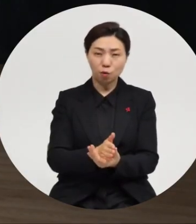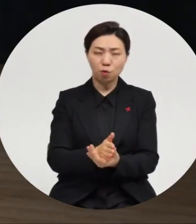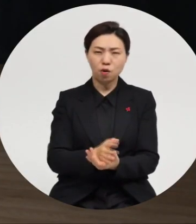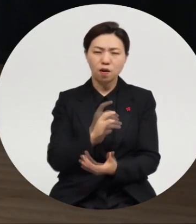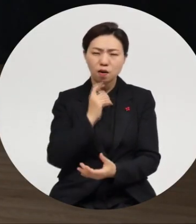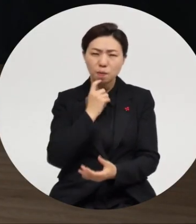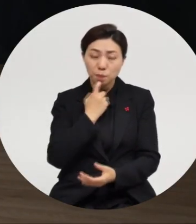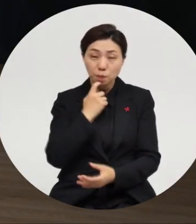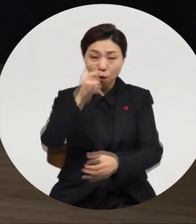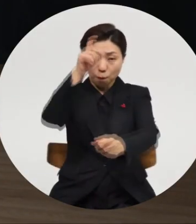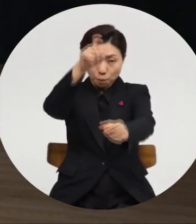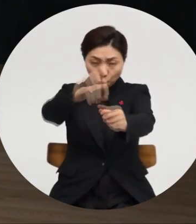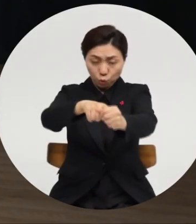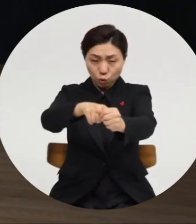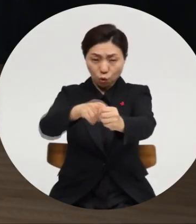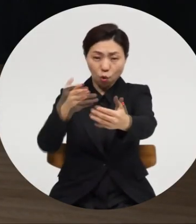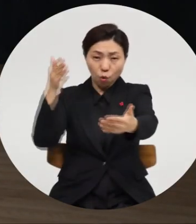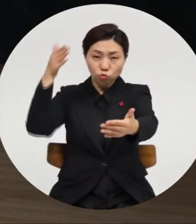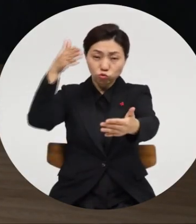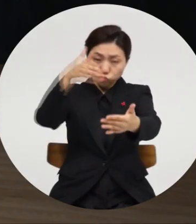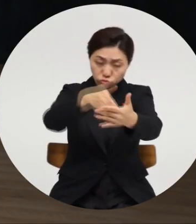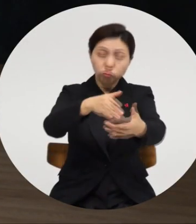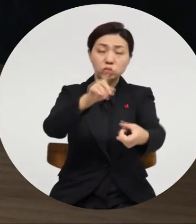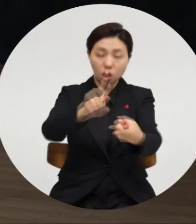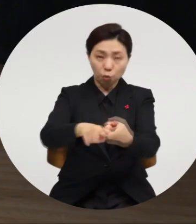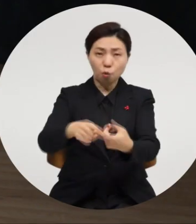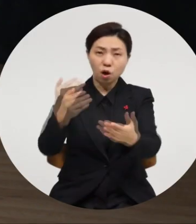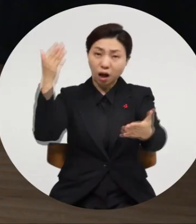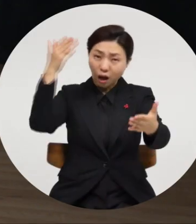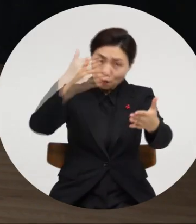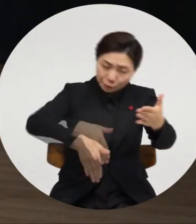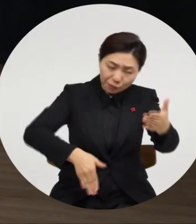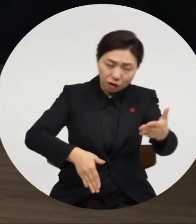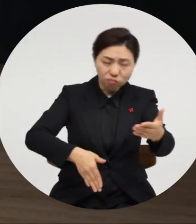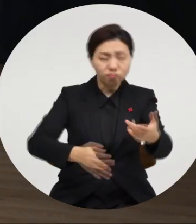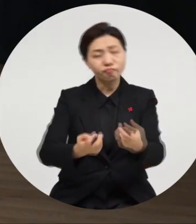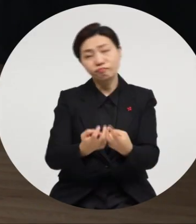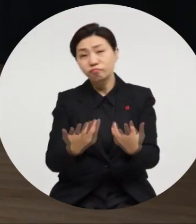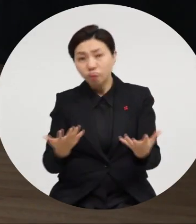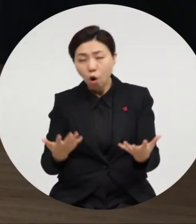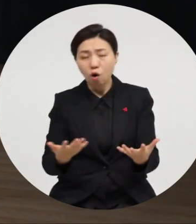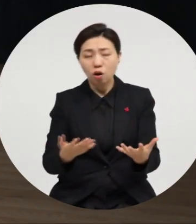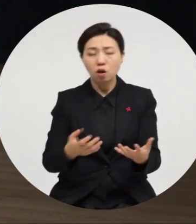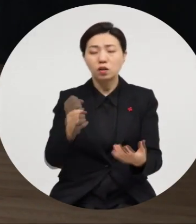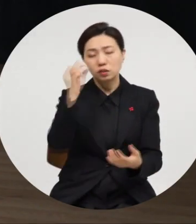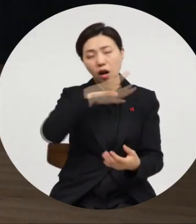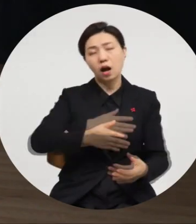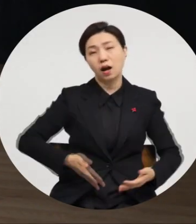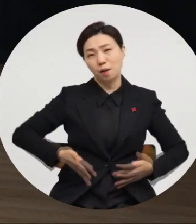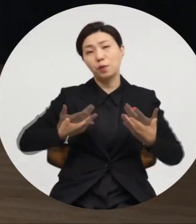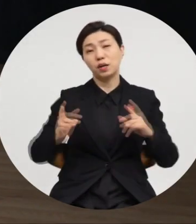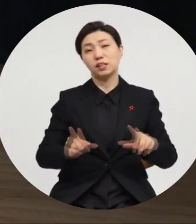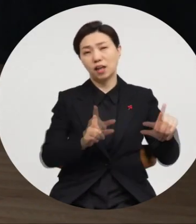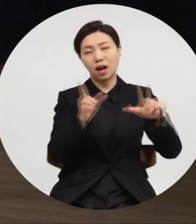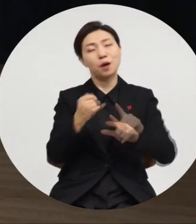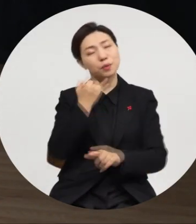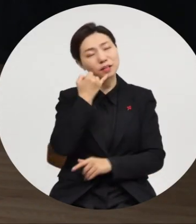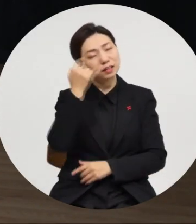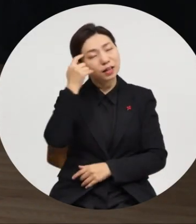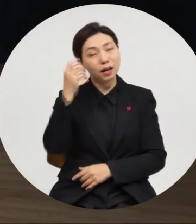않고 목적을 이루면 이루는 대로 이루지 못하면 못하는 대로 가볍게 살면 되겠다라는 생각이